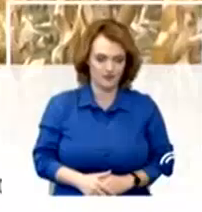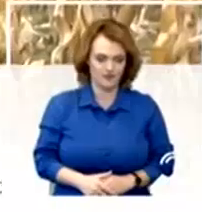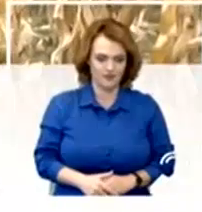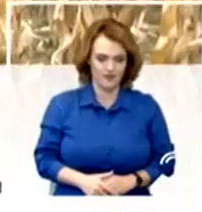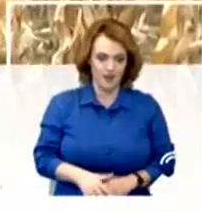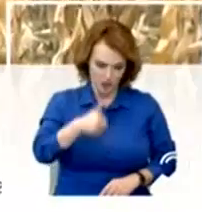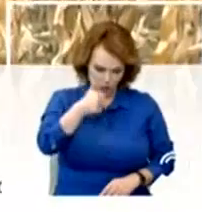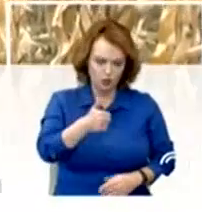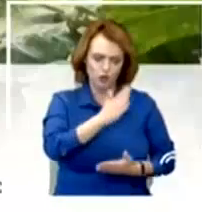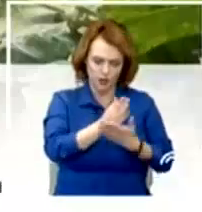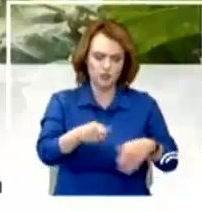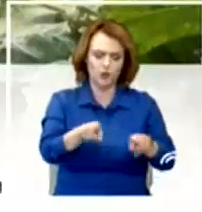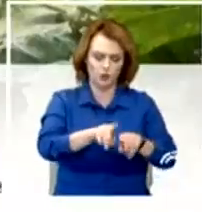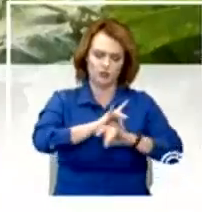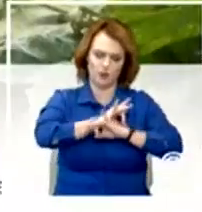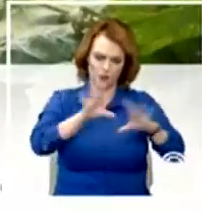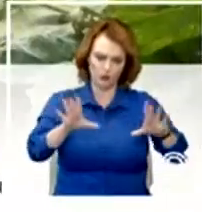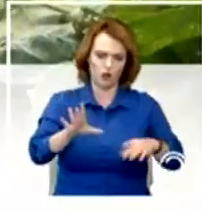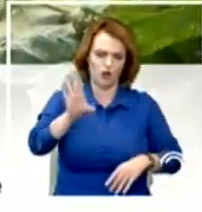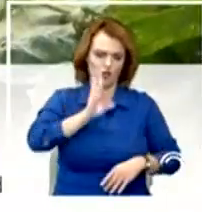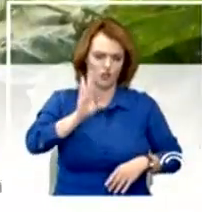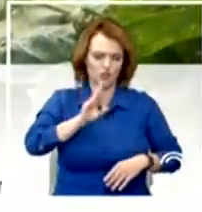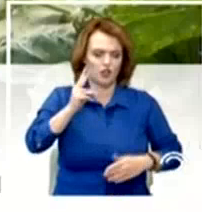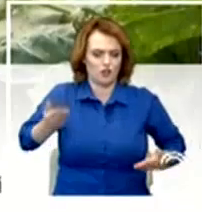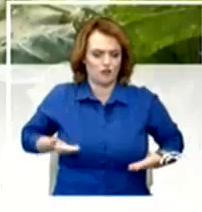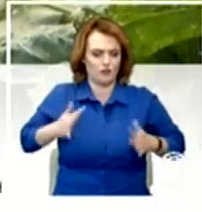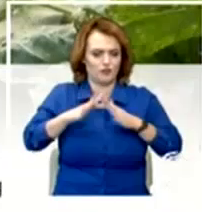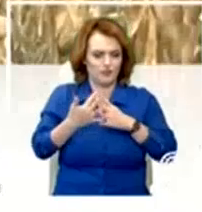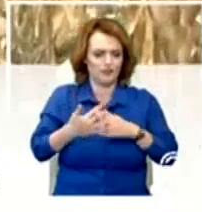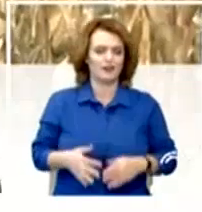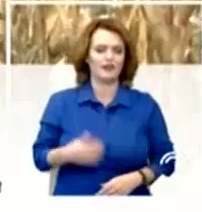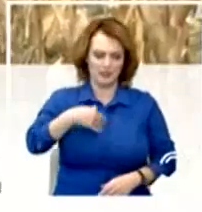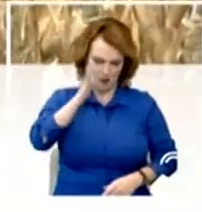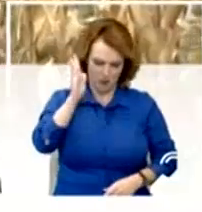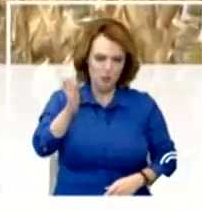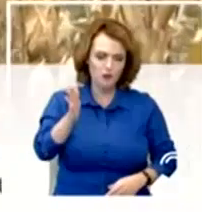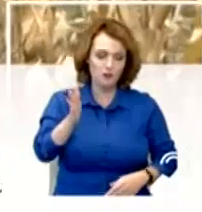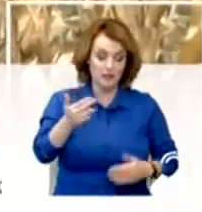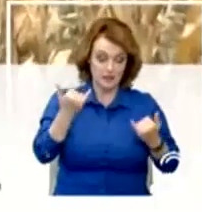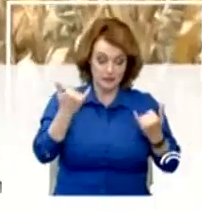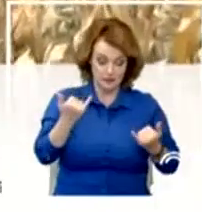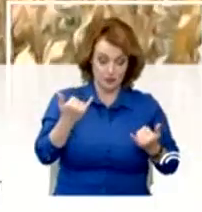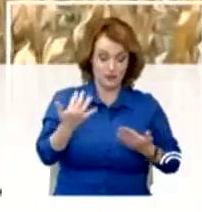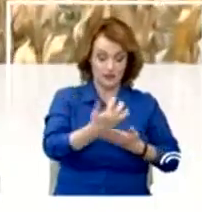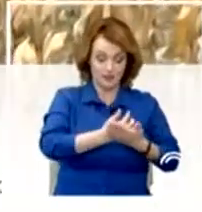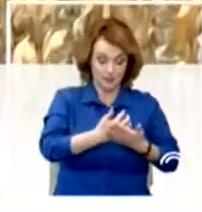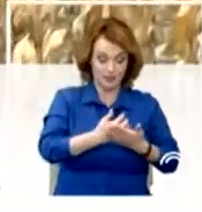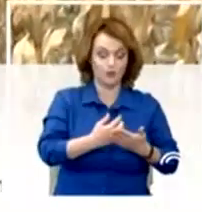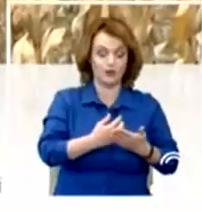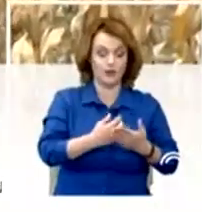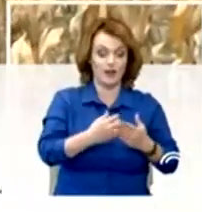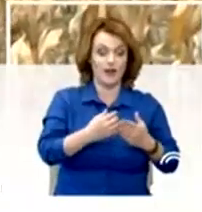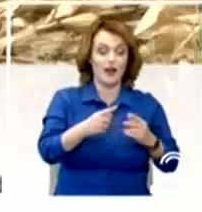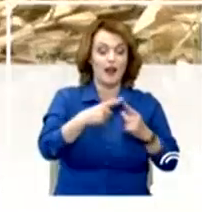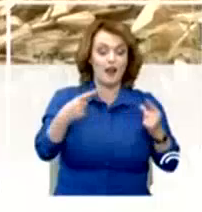ziua lor sărbătoare. Da, merităm să avem o sărbătoare și să o sărbătăm foarte frumos. De acasă strângem frunze pentru sarmale,